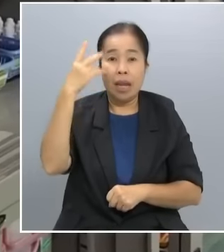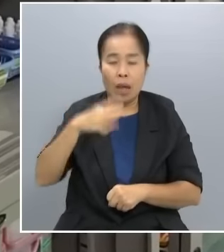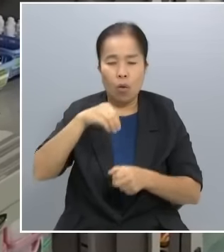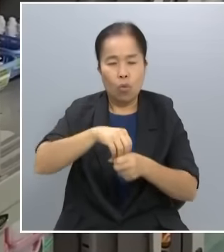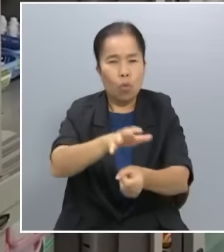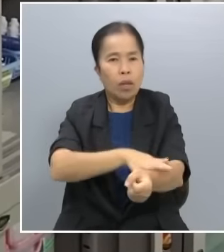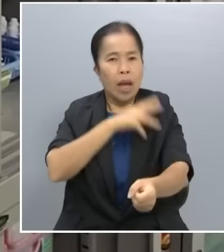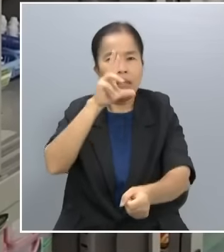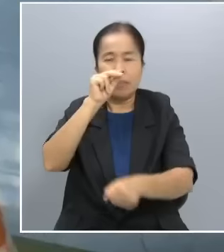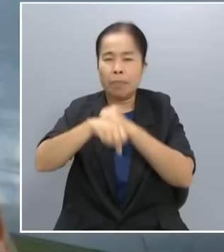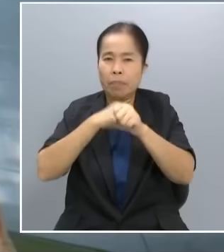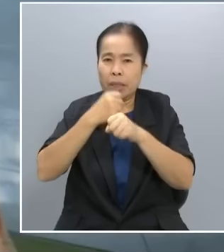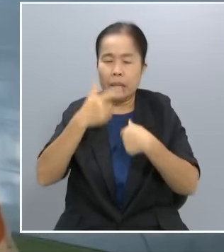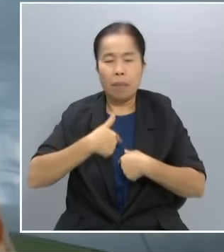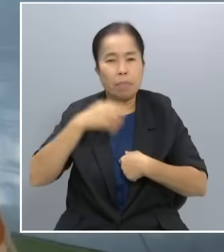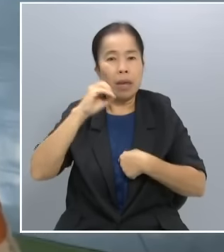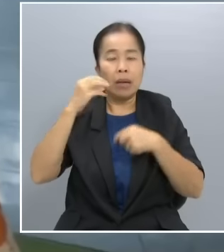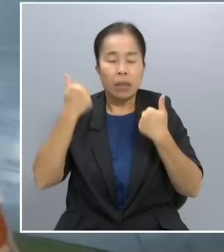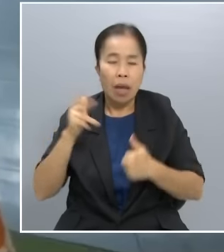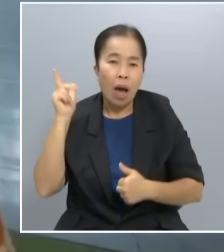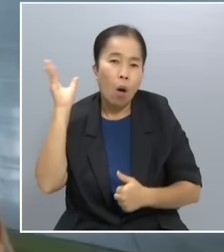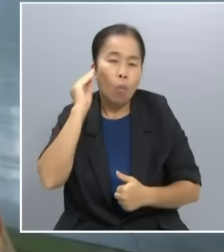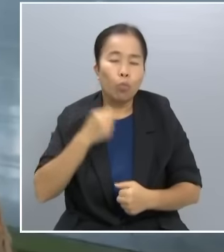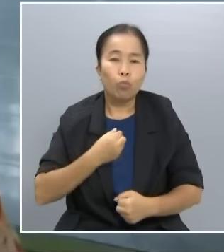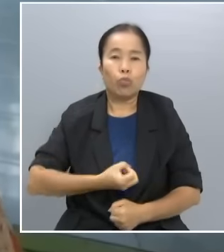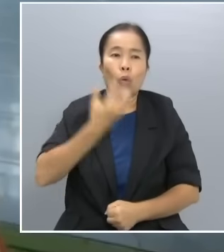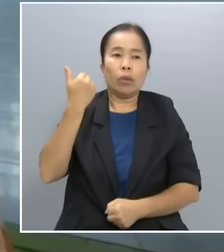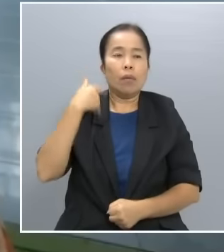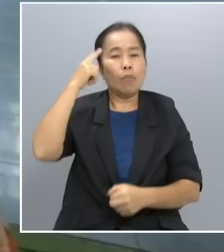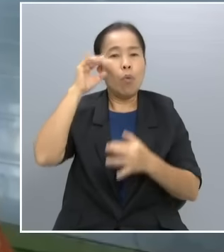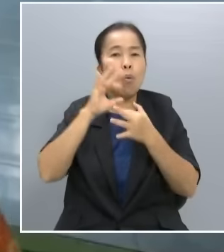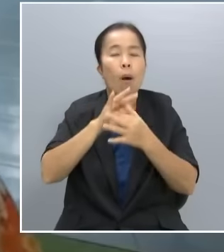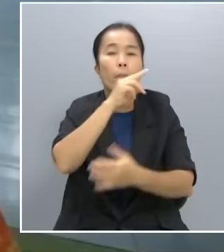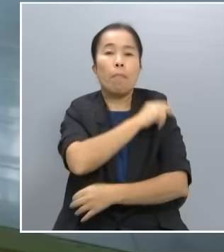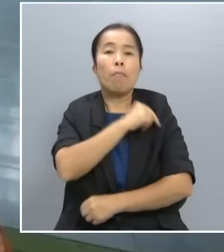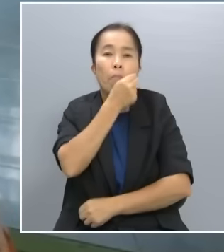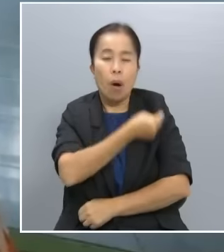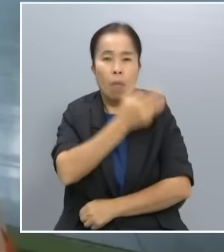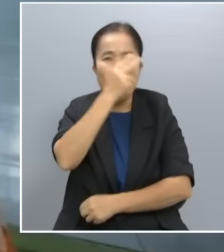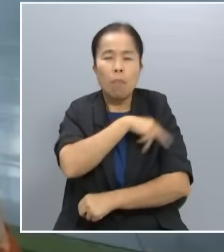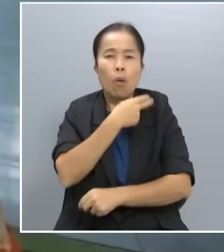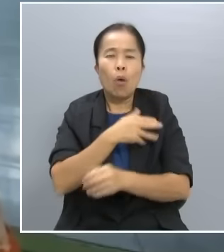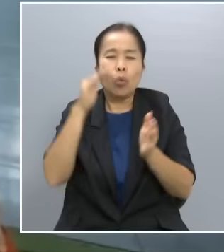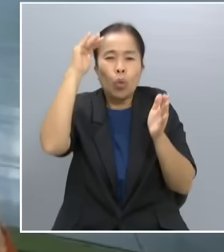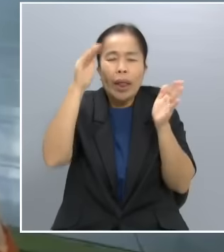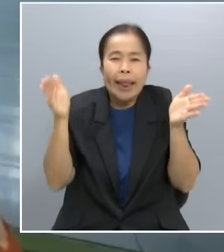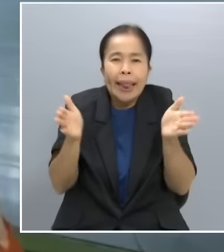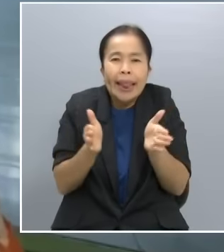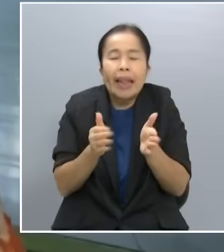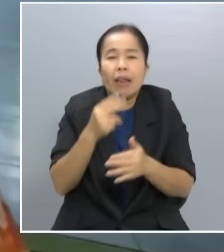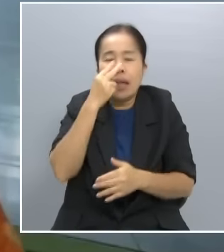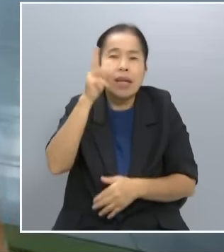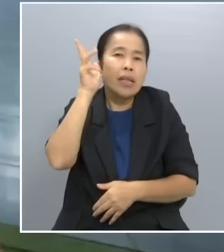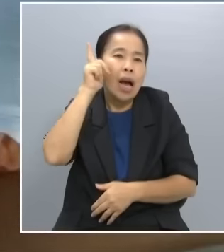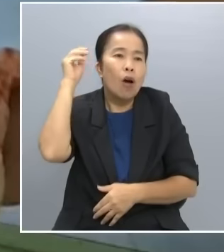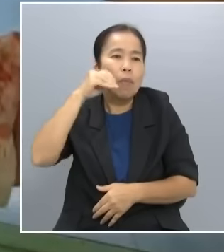ปียังไม่เคยเจอเหตุการณ์แบบนี้นะครับพอทราบข่าวเนี่ยตกใจจริงๆนะครับเป็นห่วงคุณหมอเพราะคุณหมอเนี่ยเป็นคนตัวเล็กที่ผ่านมาเคยดูแต่ในข่าวไม่